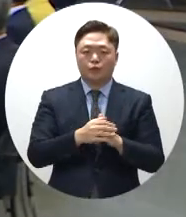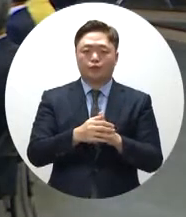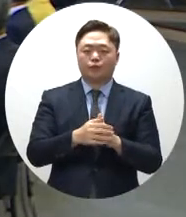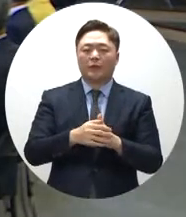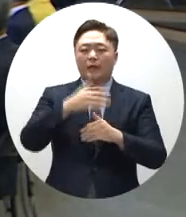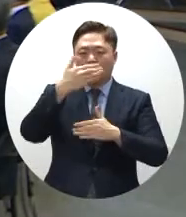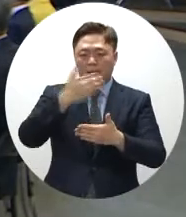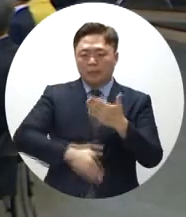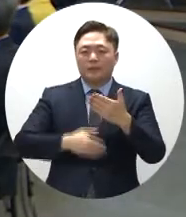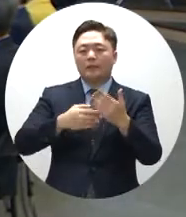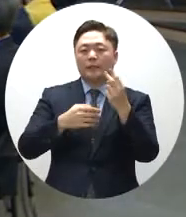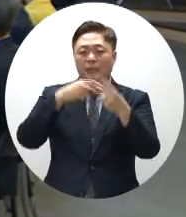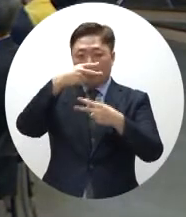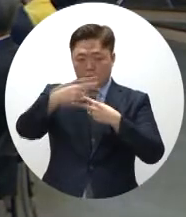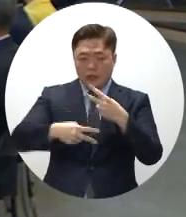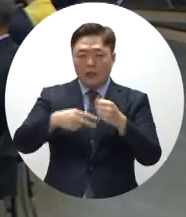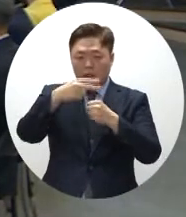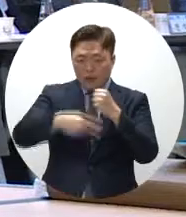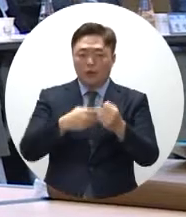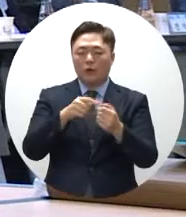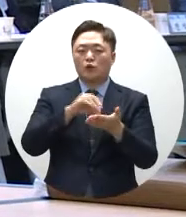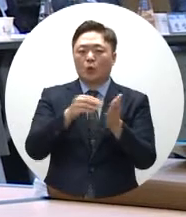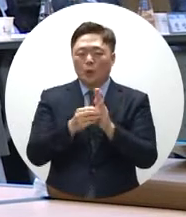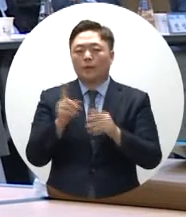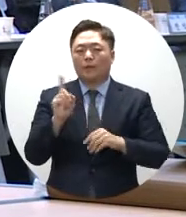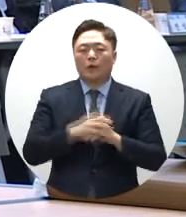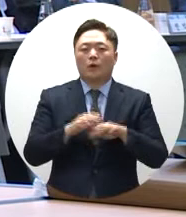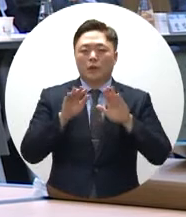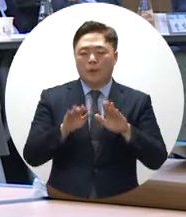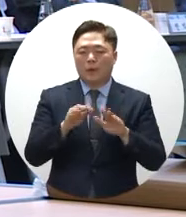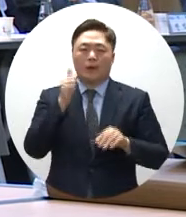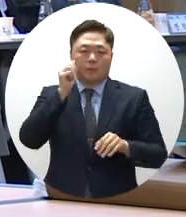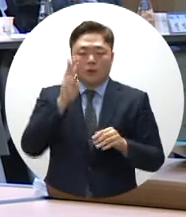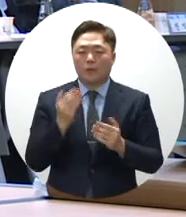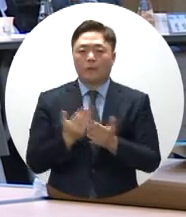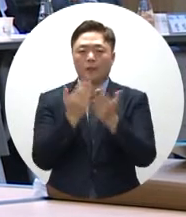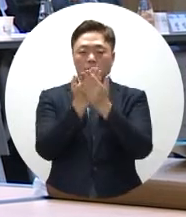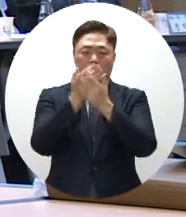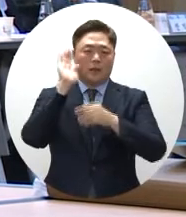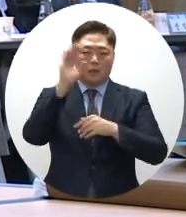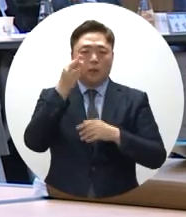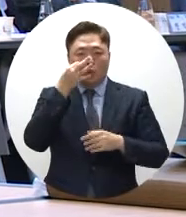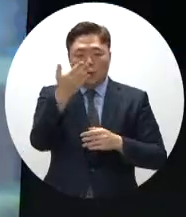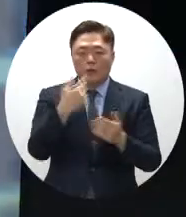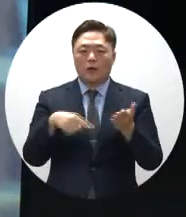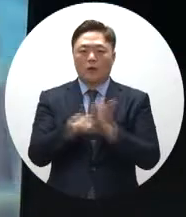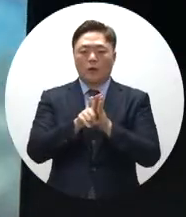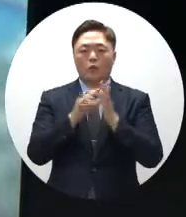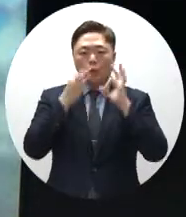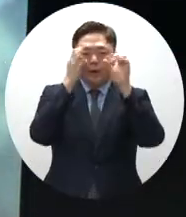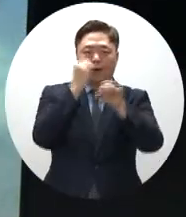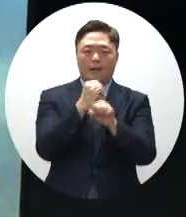민선 7기 남은 2년 동안 사업의 성과가 도출돼 군민 여러분께 합천의 발전된 미래를 보여드릴 수